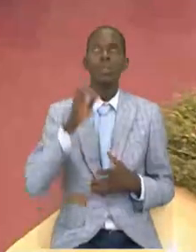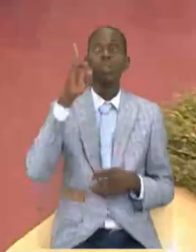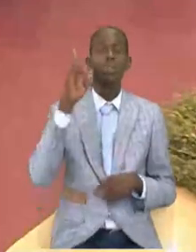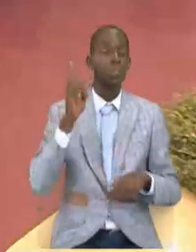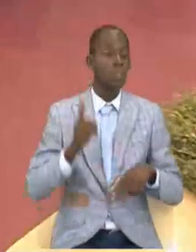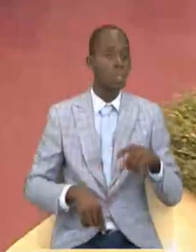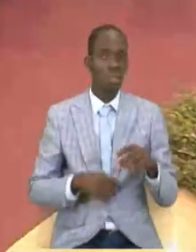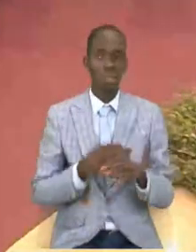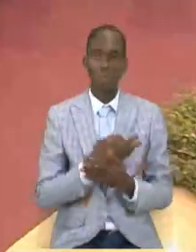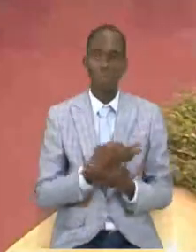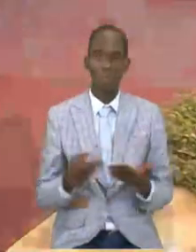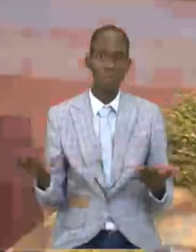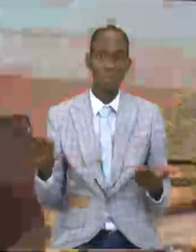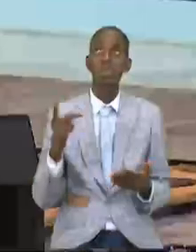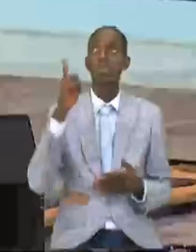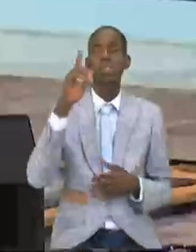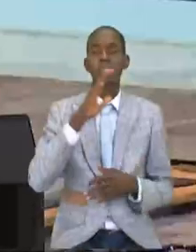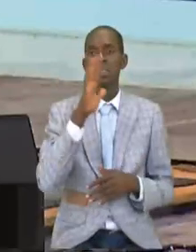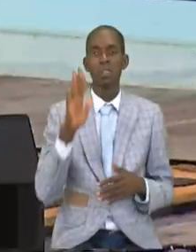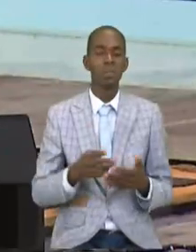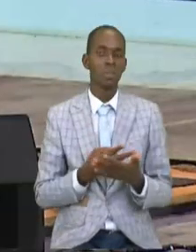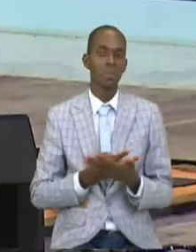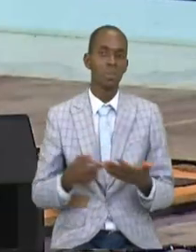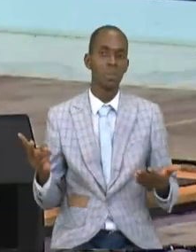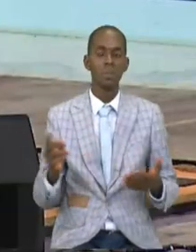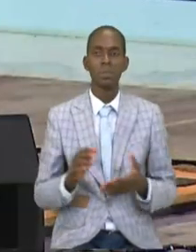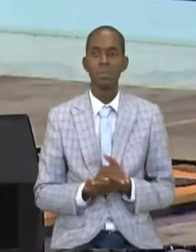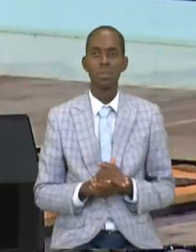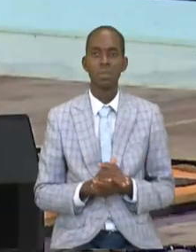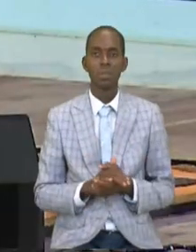Il ne peut jamais échouer, il n'échoue jamais.